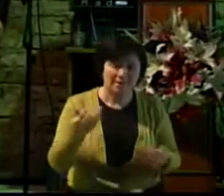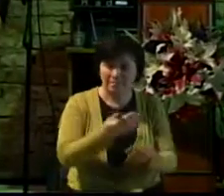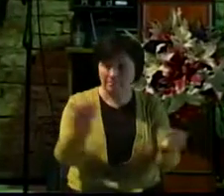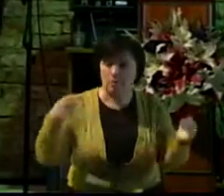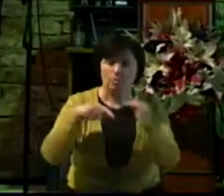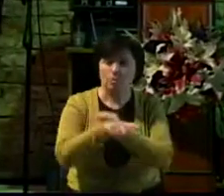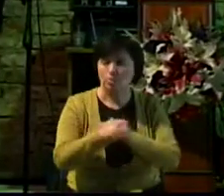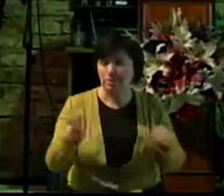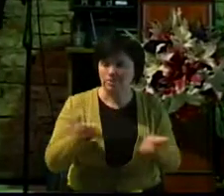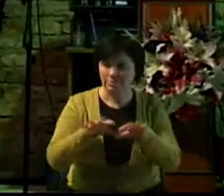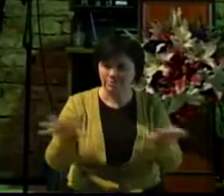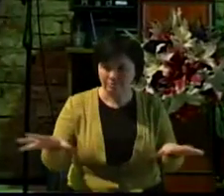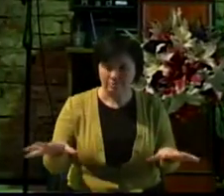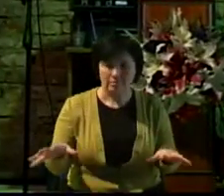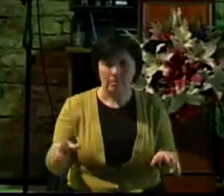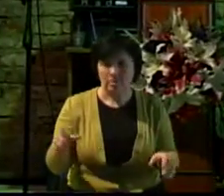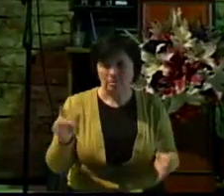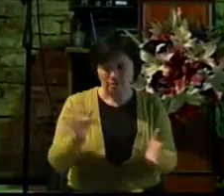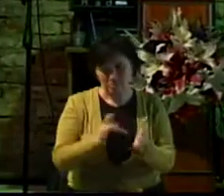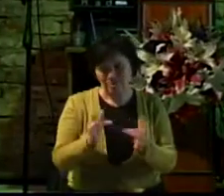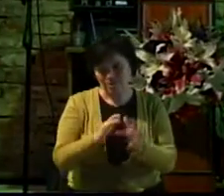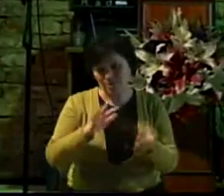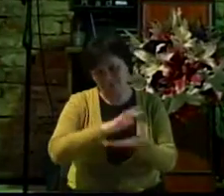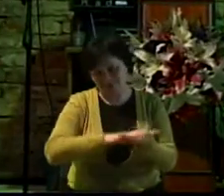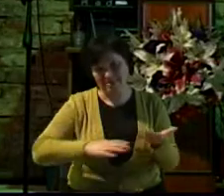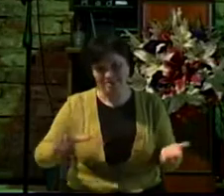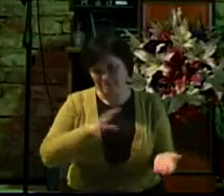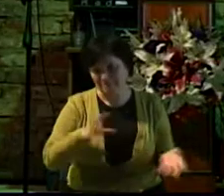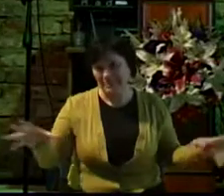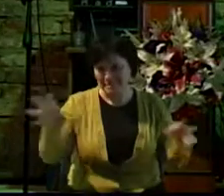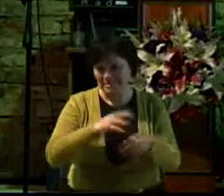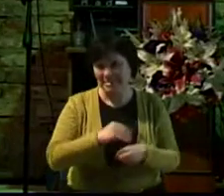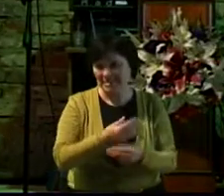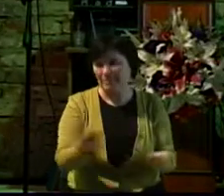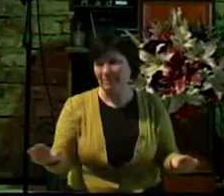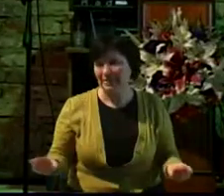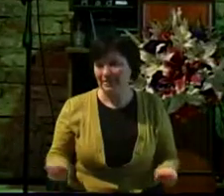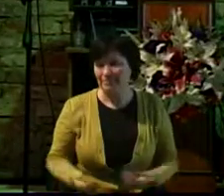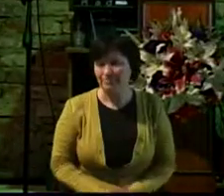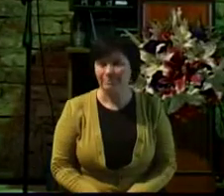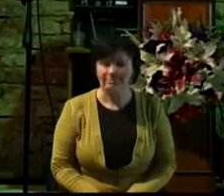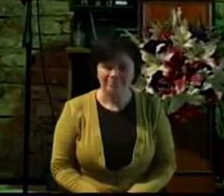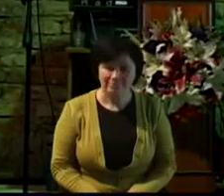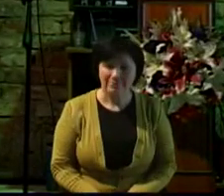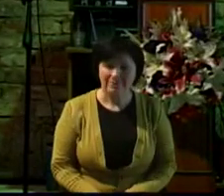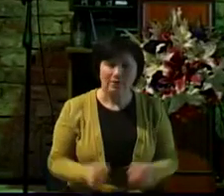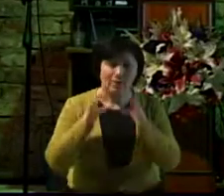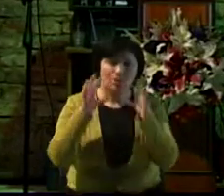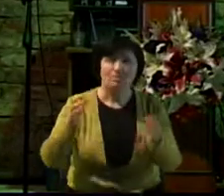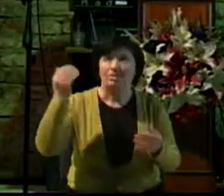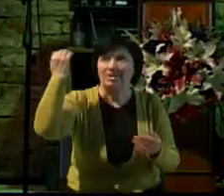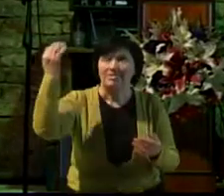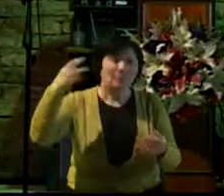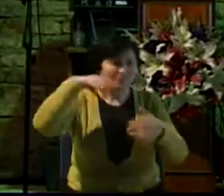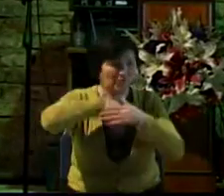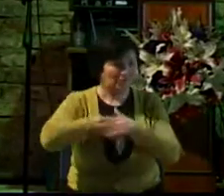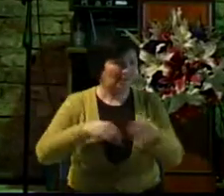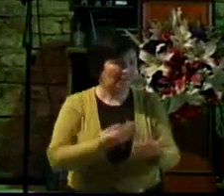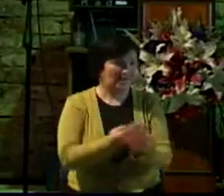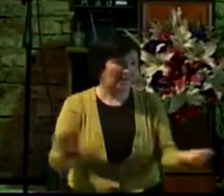верен, Он праведен, и никто на суде, когда предстанет вечности пред Богом, не